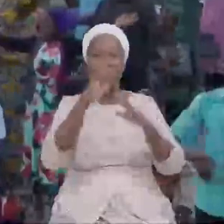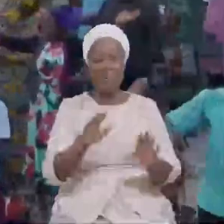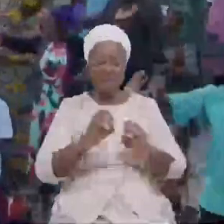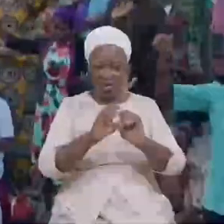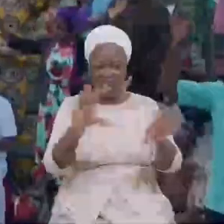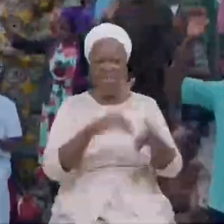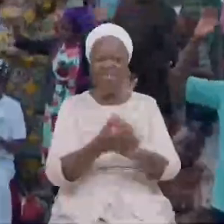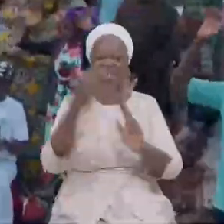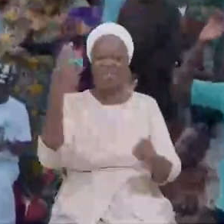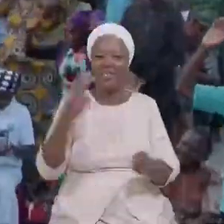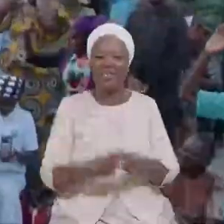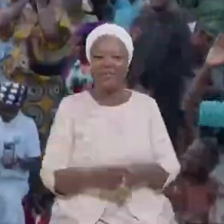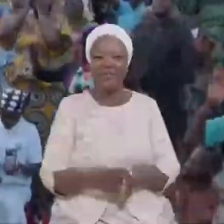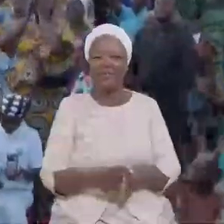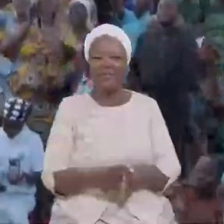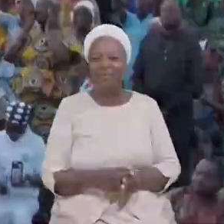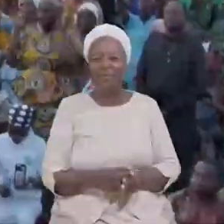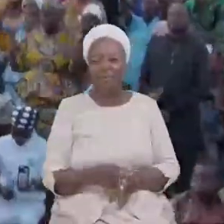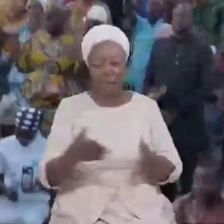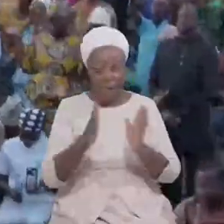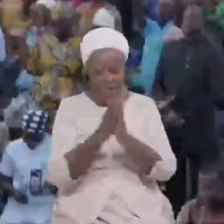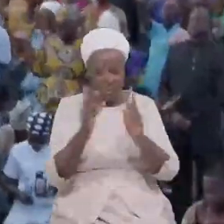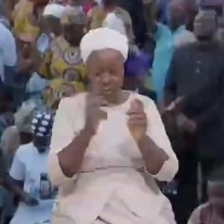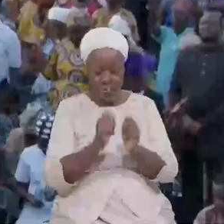briller. Prions ensemble.